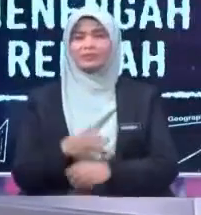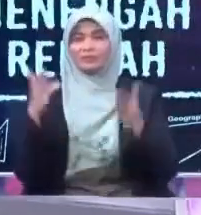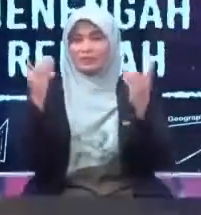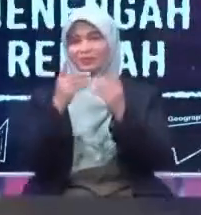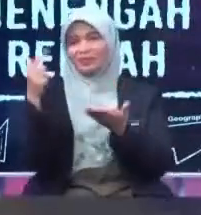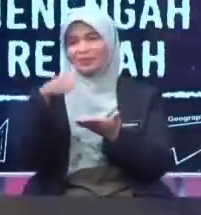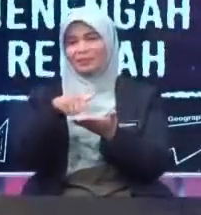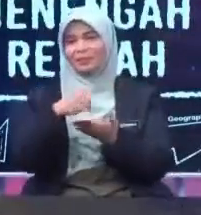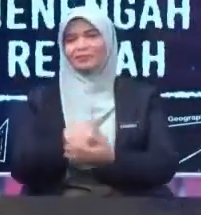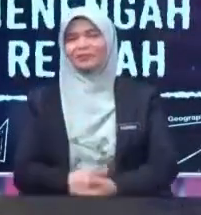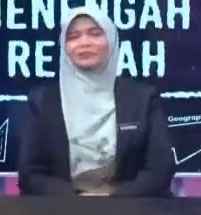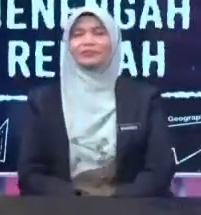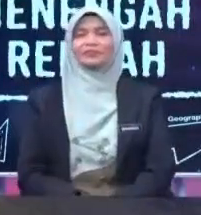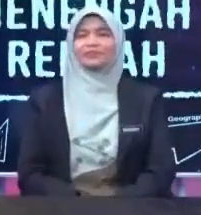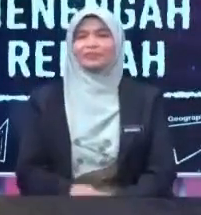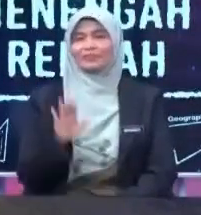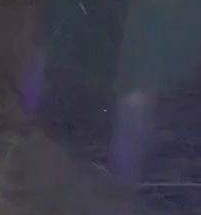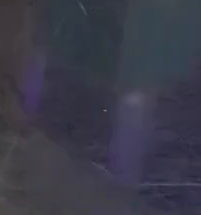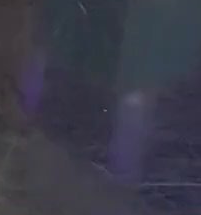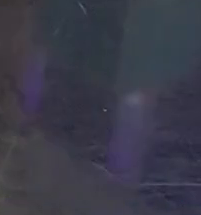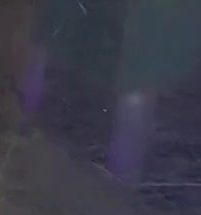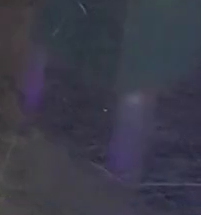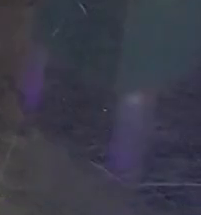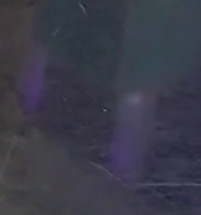lagi. Waalaikumsalam warahmatullahi